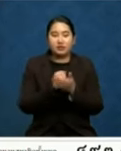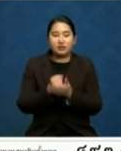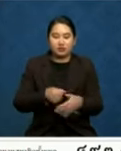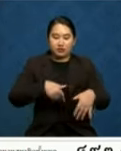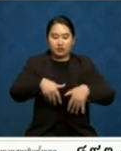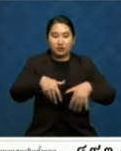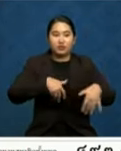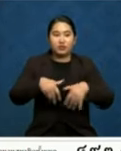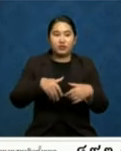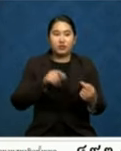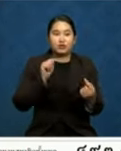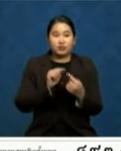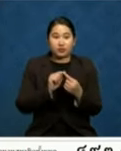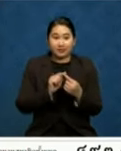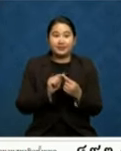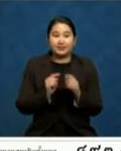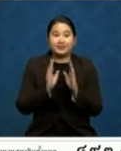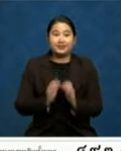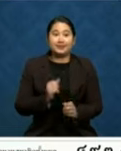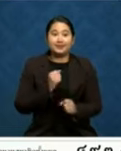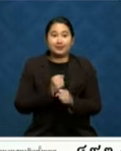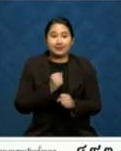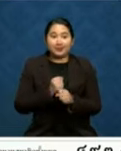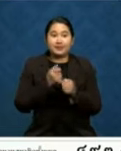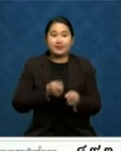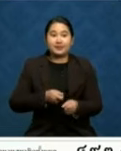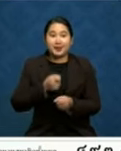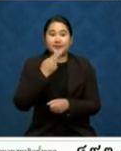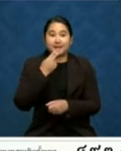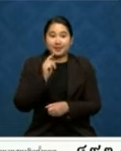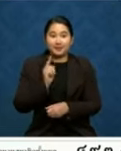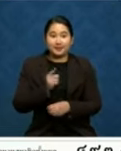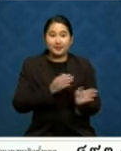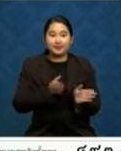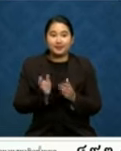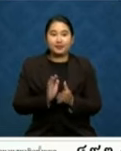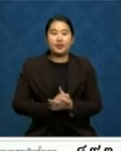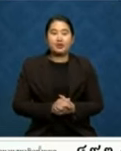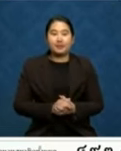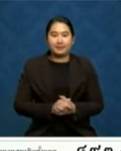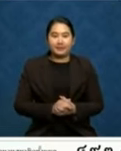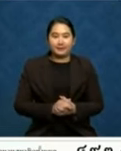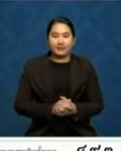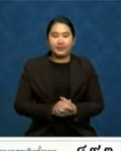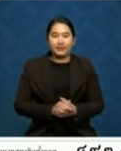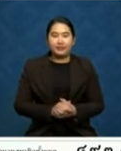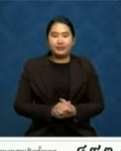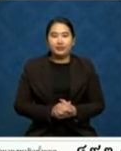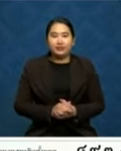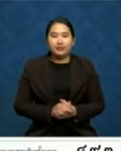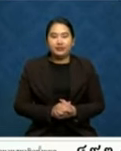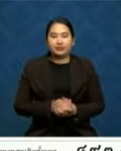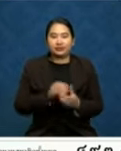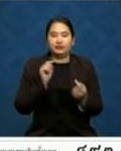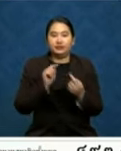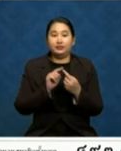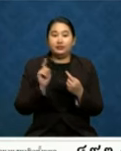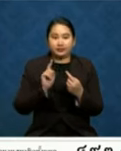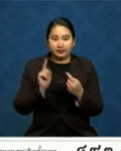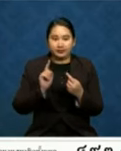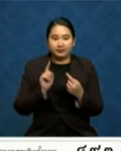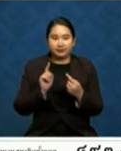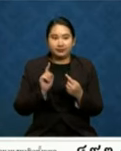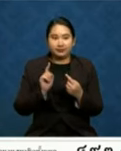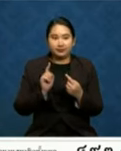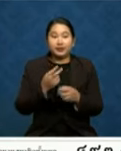ชาวไร่ยาสูบอย่างจริงจังค่ะในประเด็นต่อไปค่ะก็เป็นผลพวงจากการที่นะคะการ